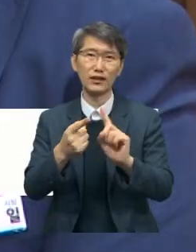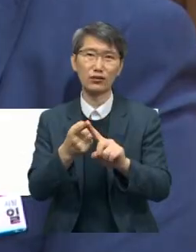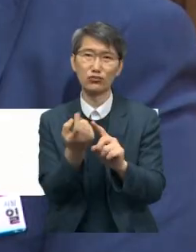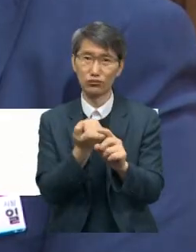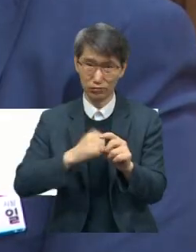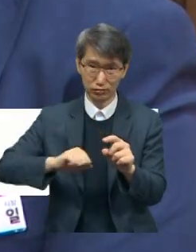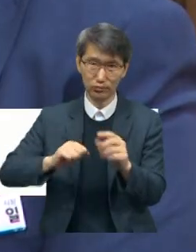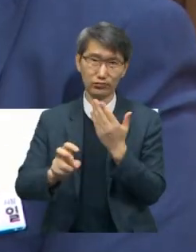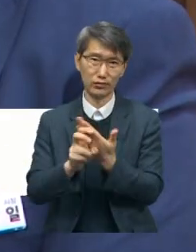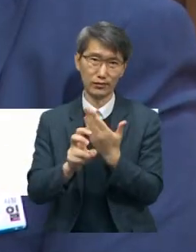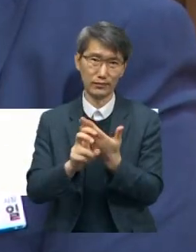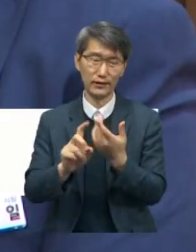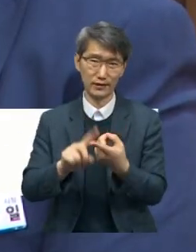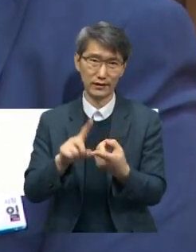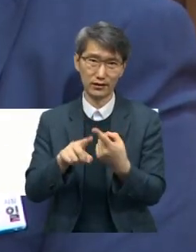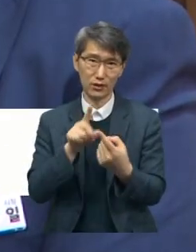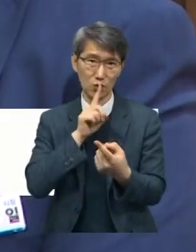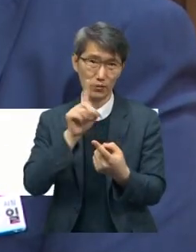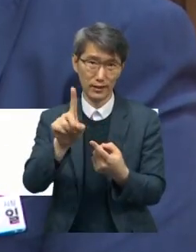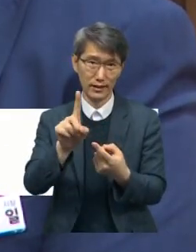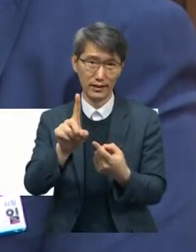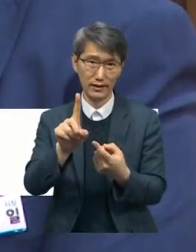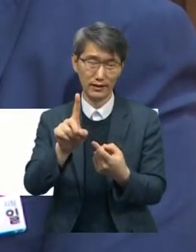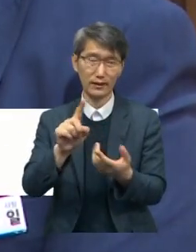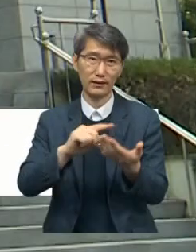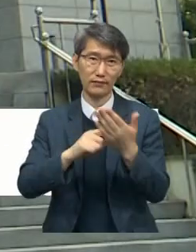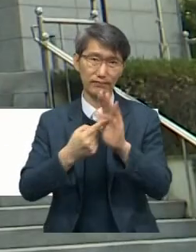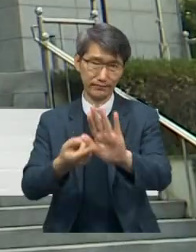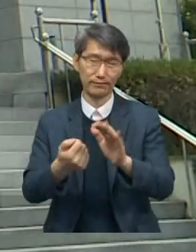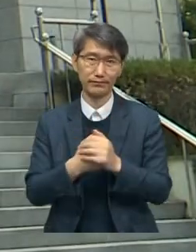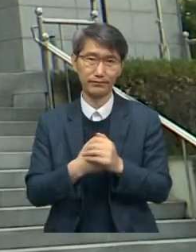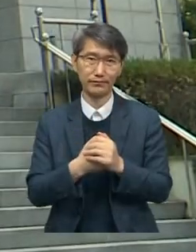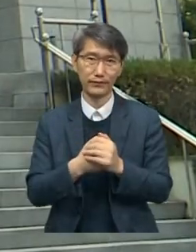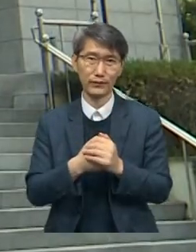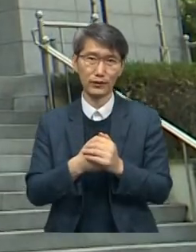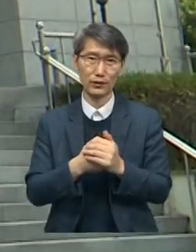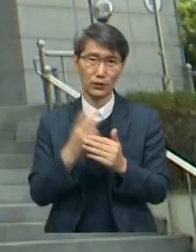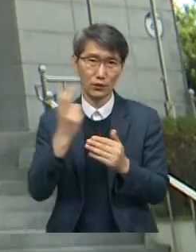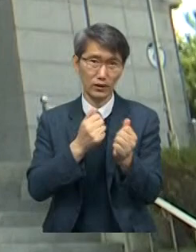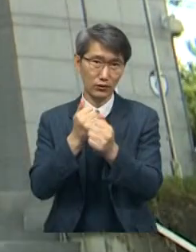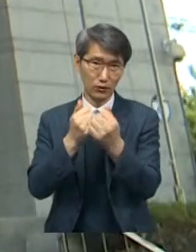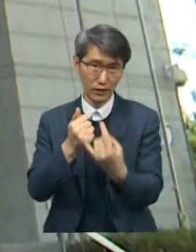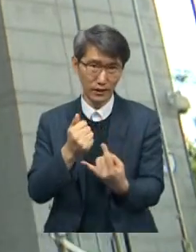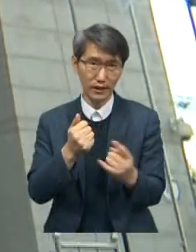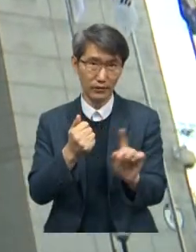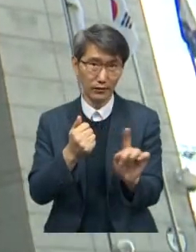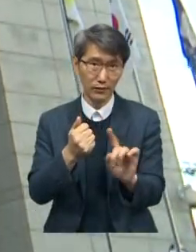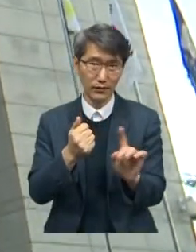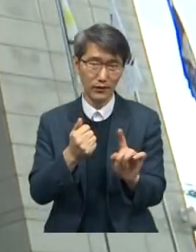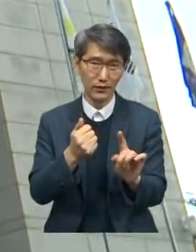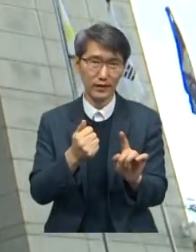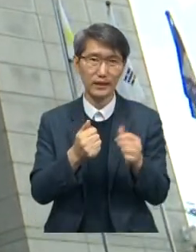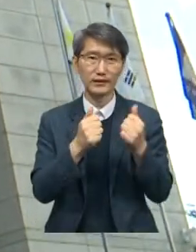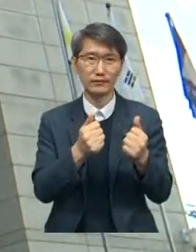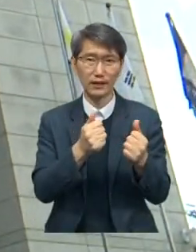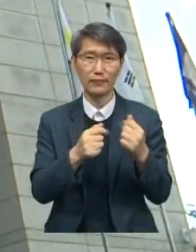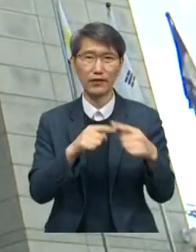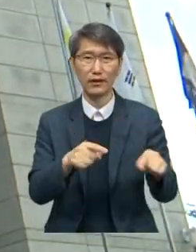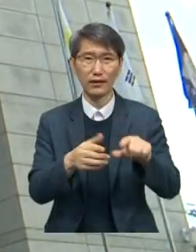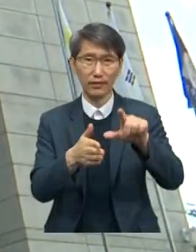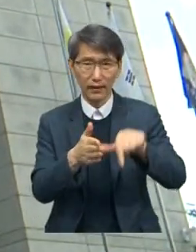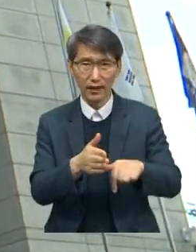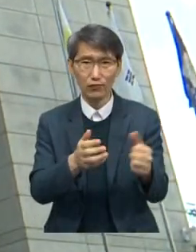법률 위법 사항 등을 고발 조치한다고 밝혔습니다. 조사특위는 파주시의 적격자 심사위원회